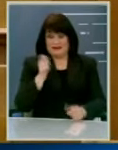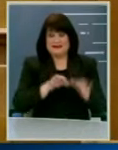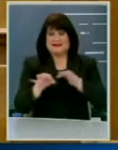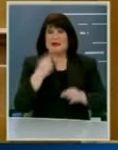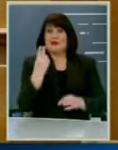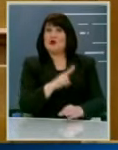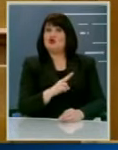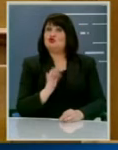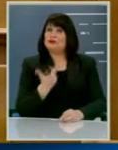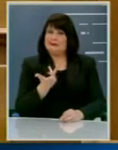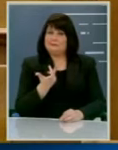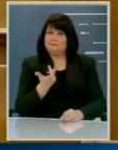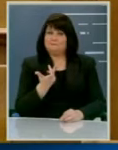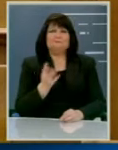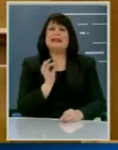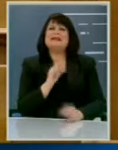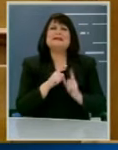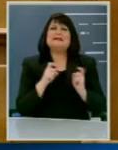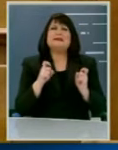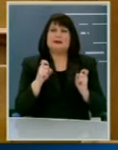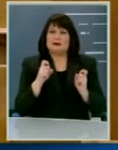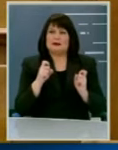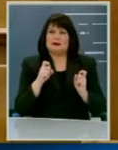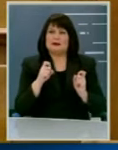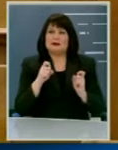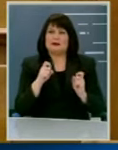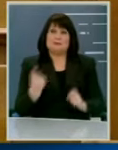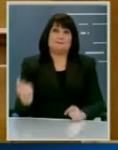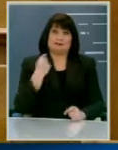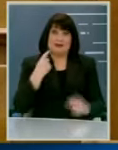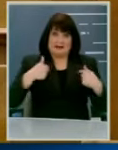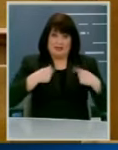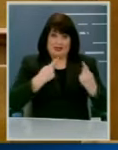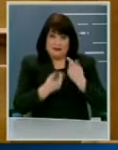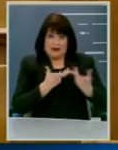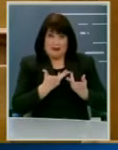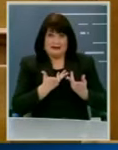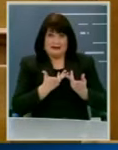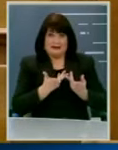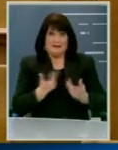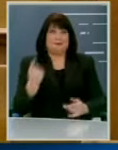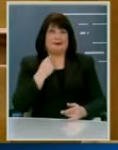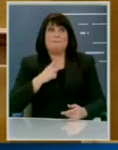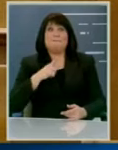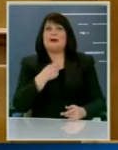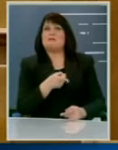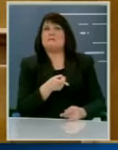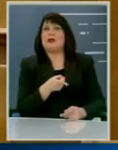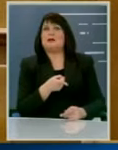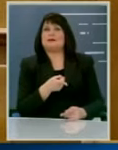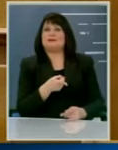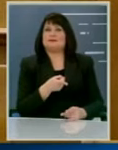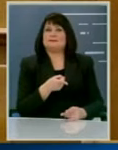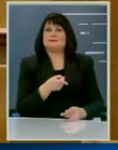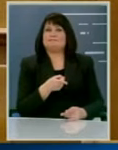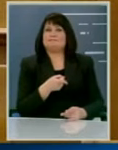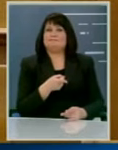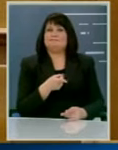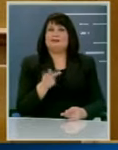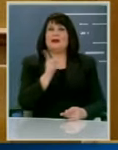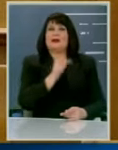σας βασίζεται στην αποτυχία της διαπραγμάτευσης και στην υποκίνηση της